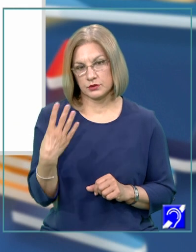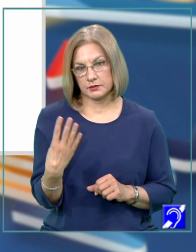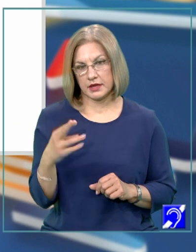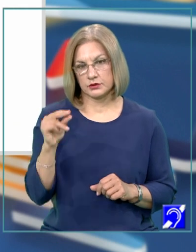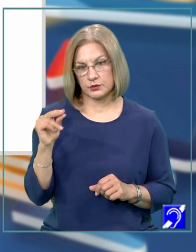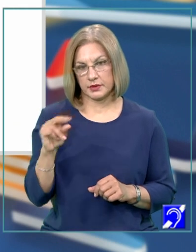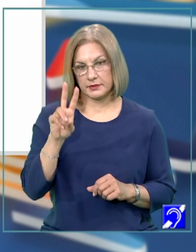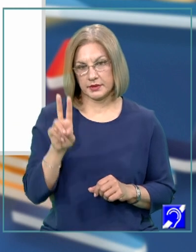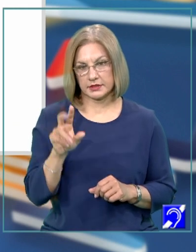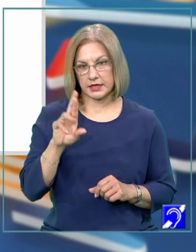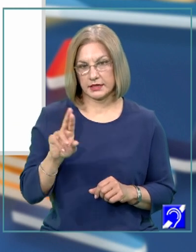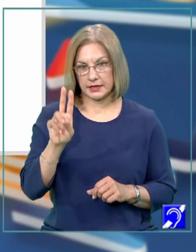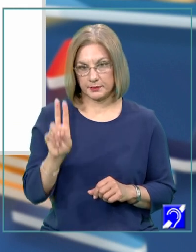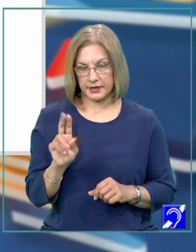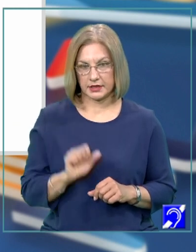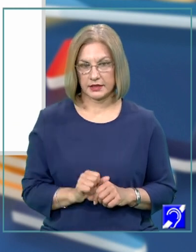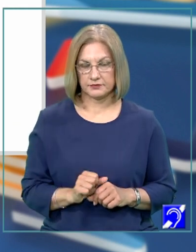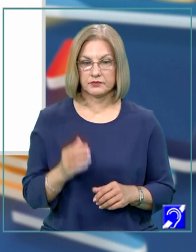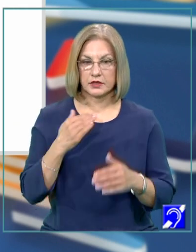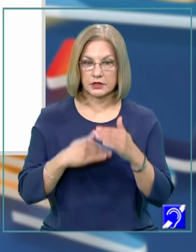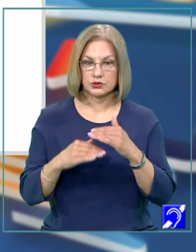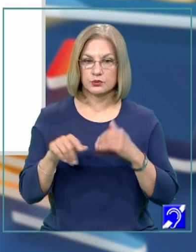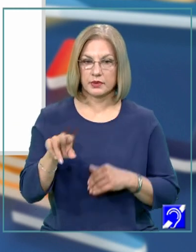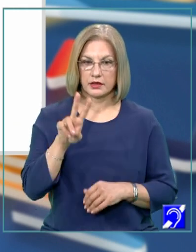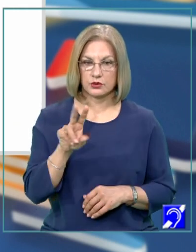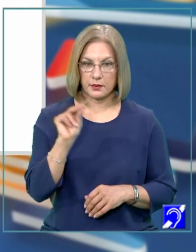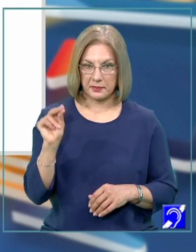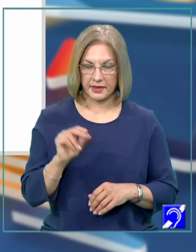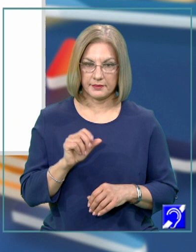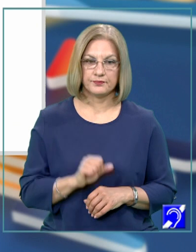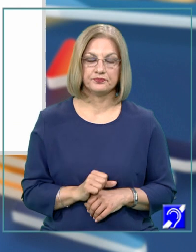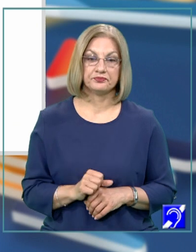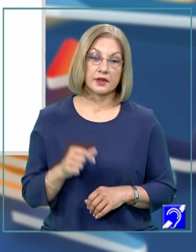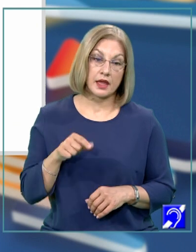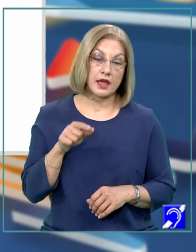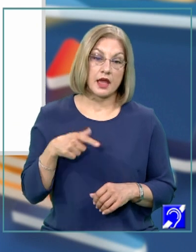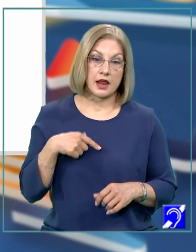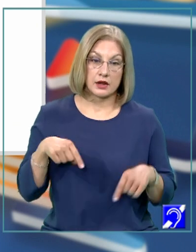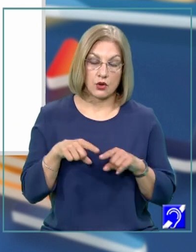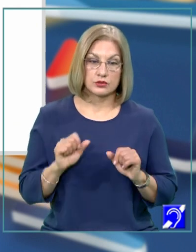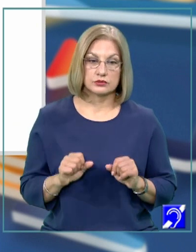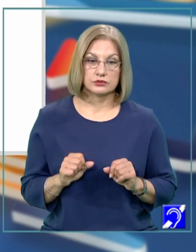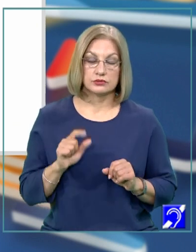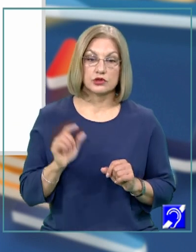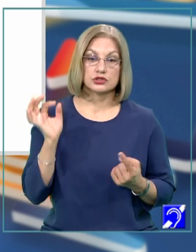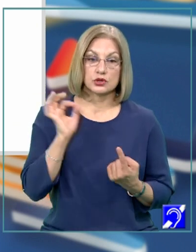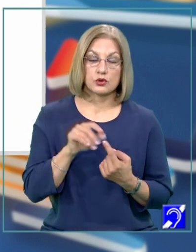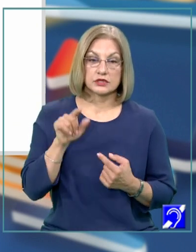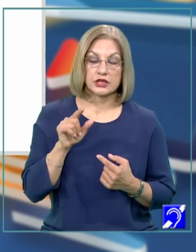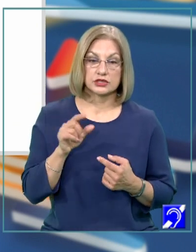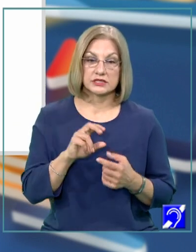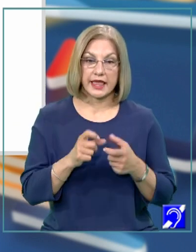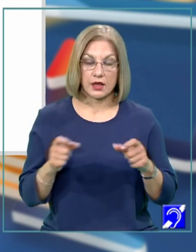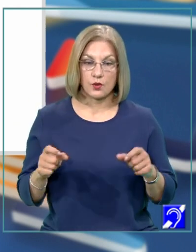4p pătrat e pătrat supra 2 p în cazul nostru soluțiile acestei ecuații